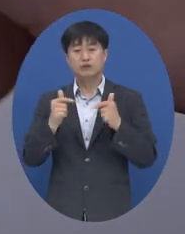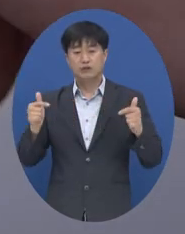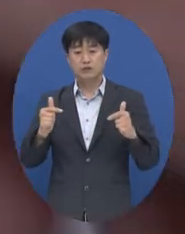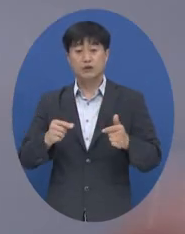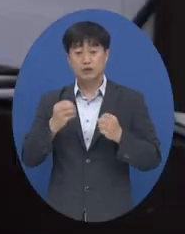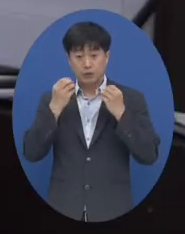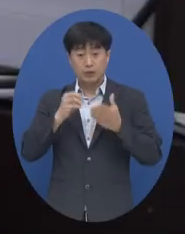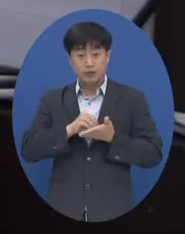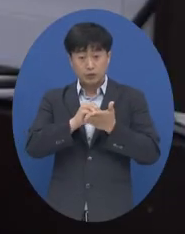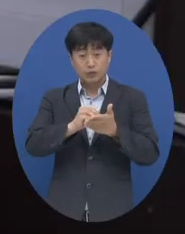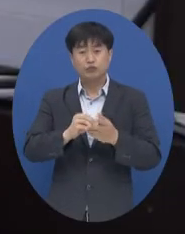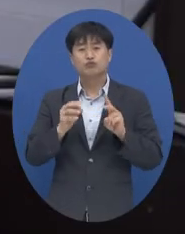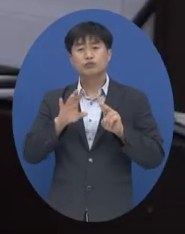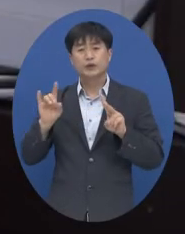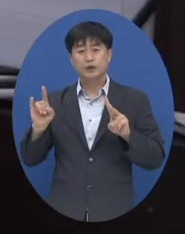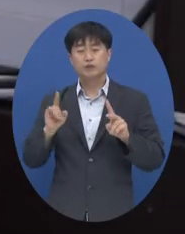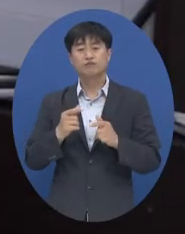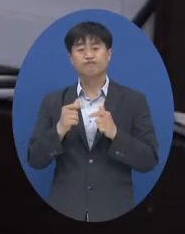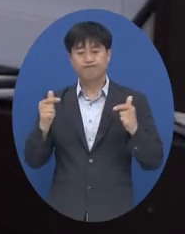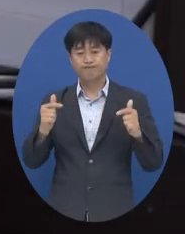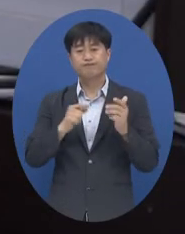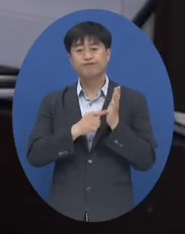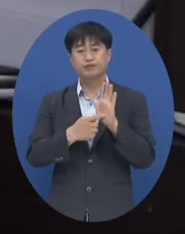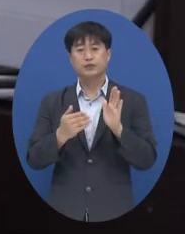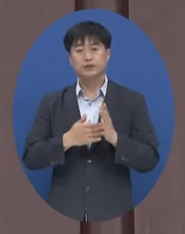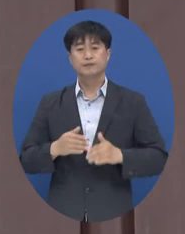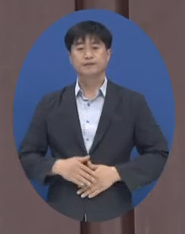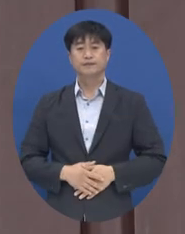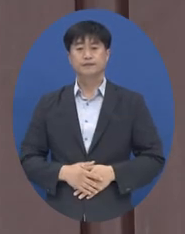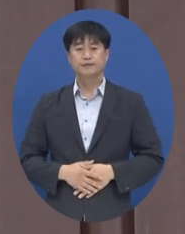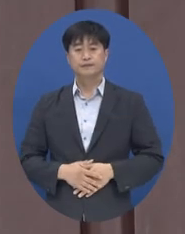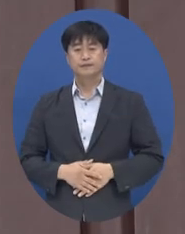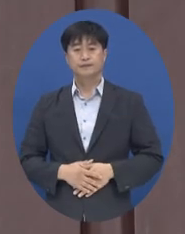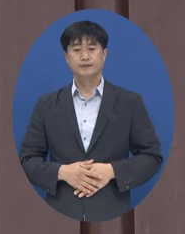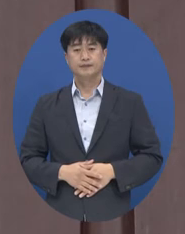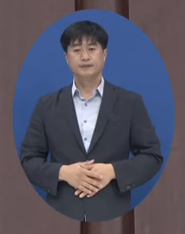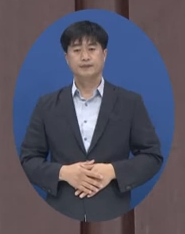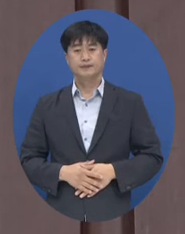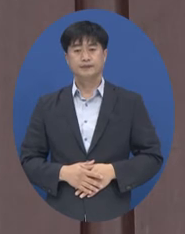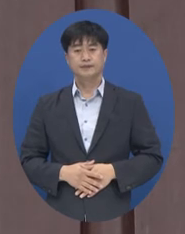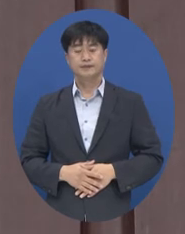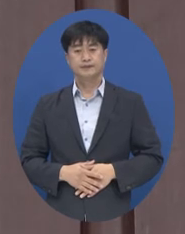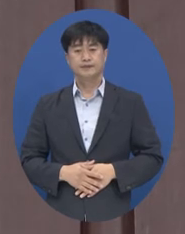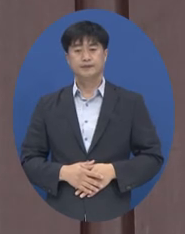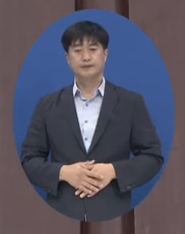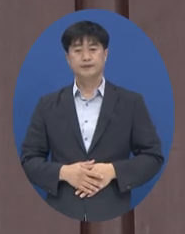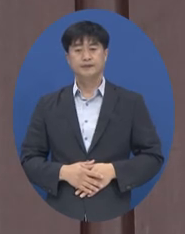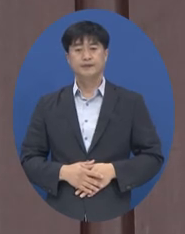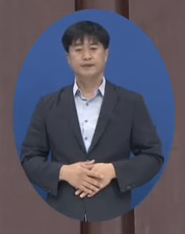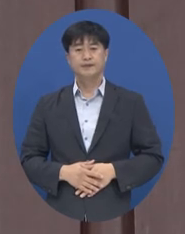신규 등록 역시 2배 가까이 늘어난 것으로 나타났습니다. 경기 CTV 최창순입니다.